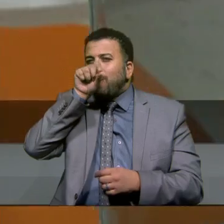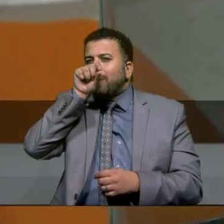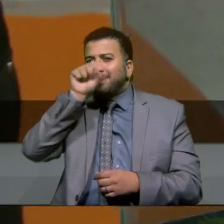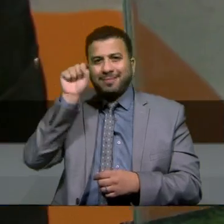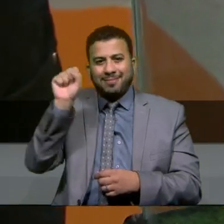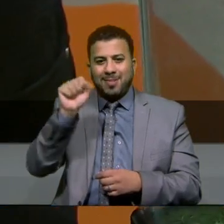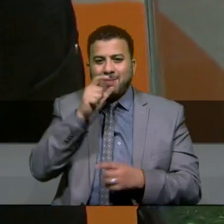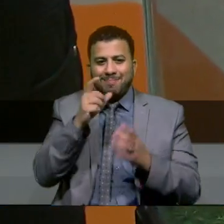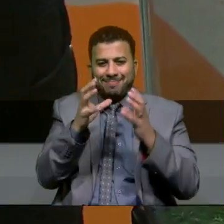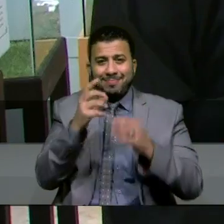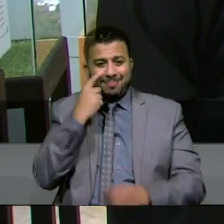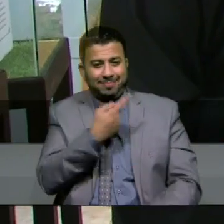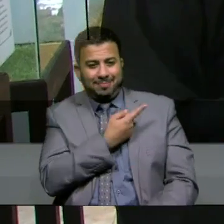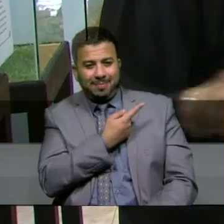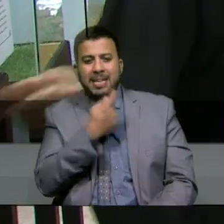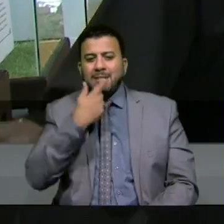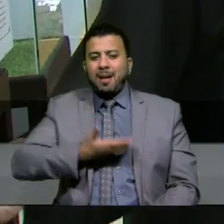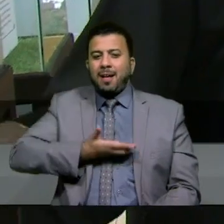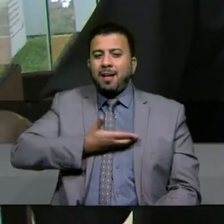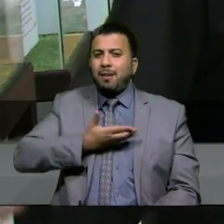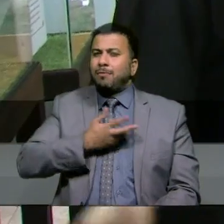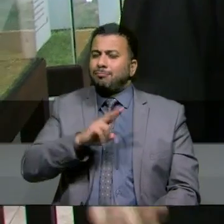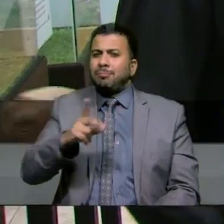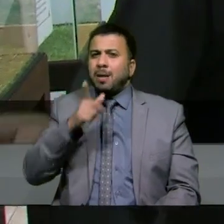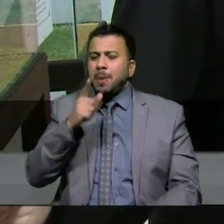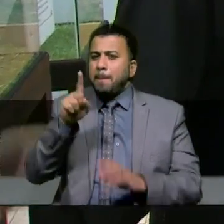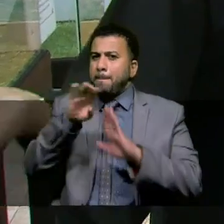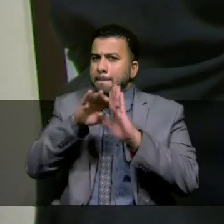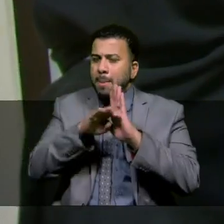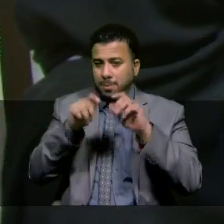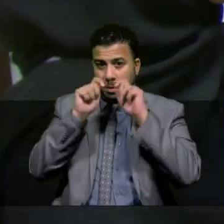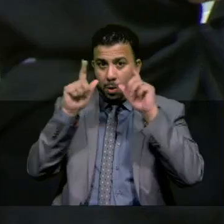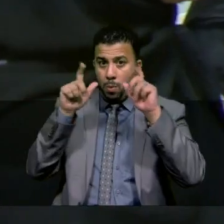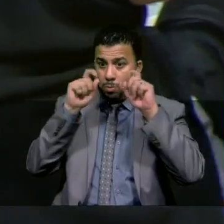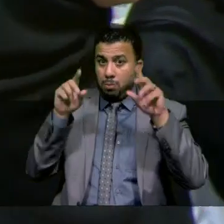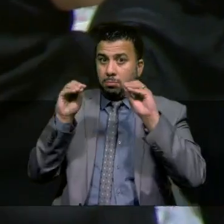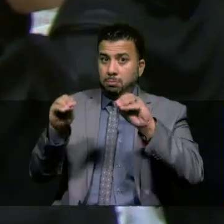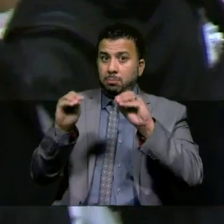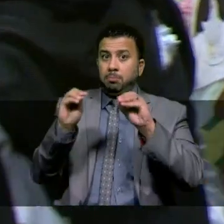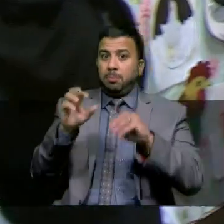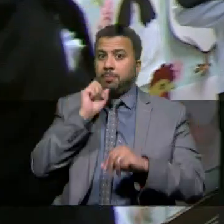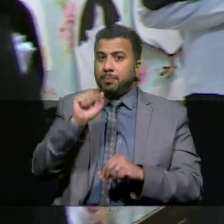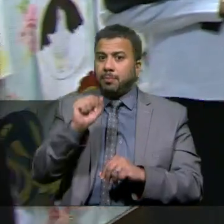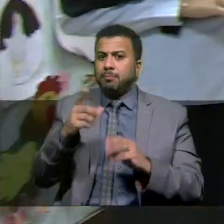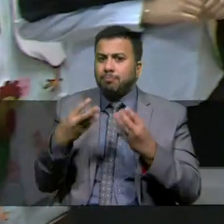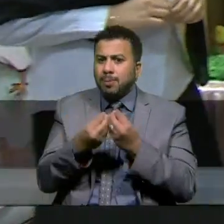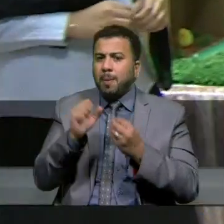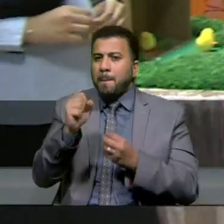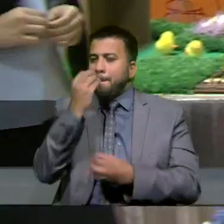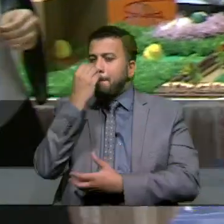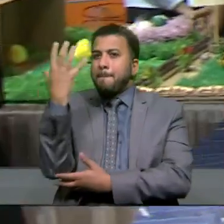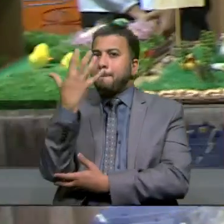يستهدف الأفراد من كافة الأعمار لما يقدمه من برامج توعوية في مختلف المجالات المرتبطة